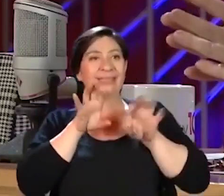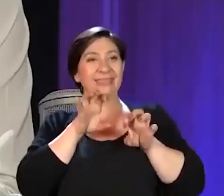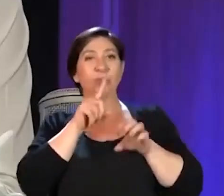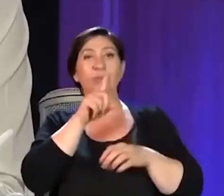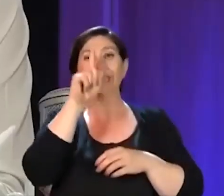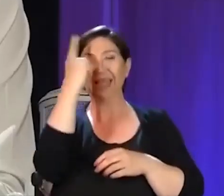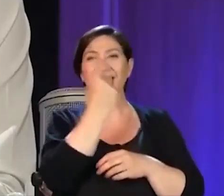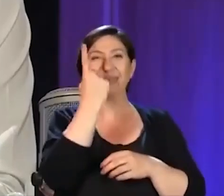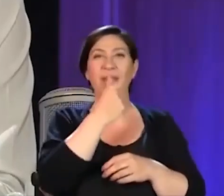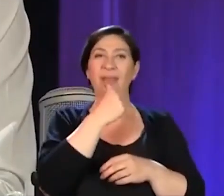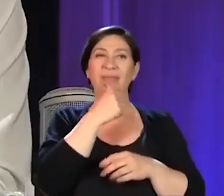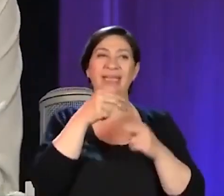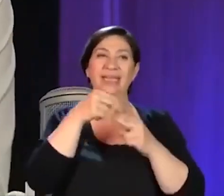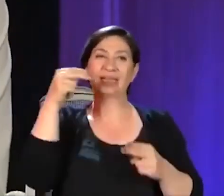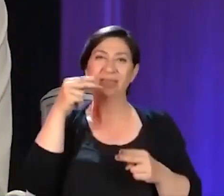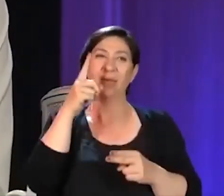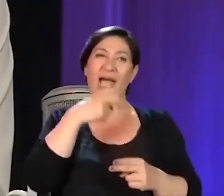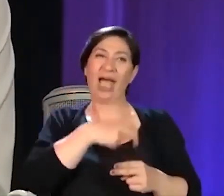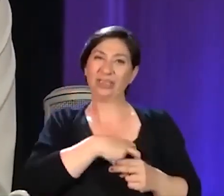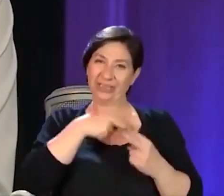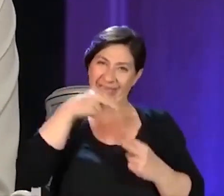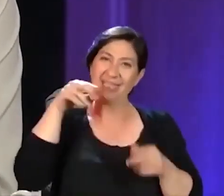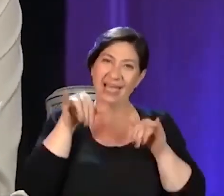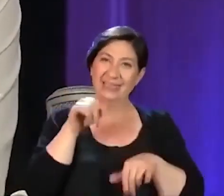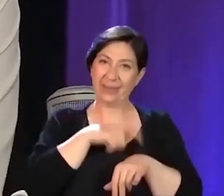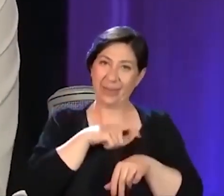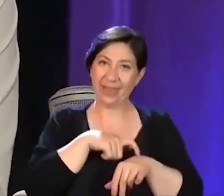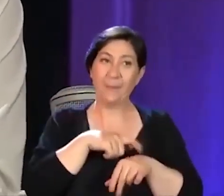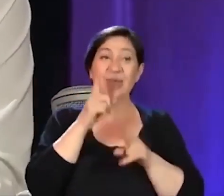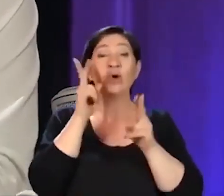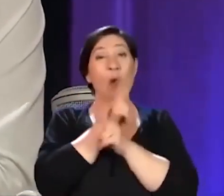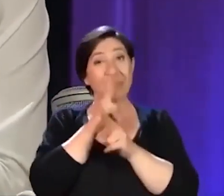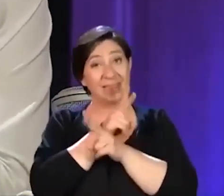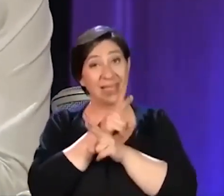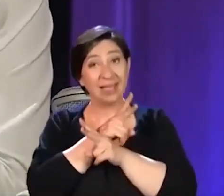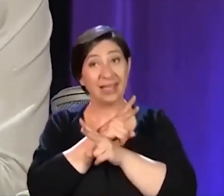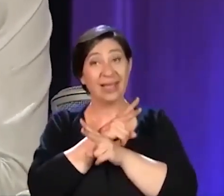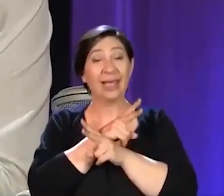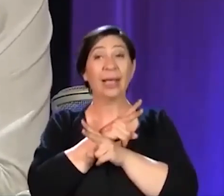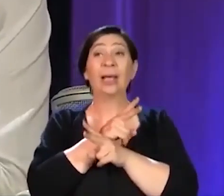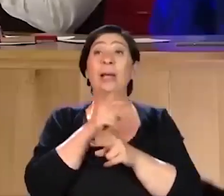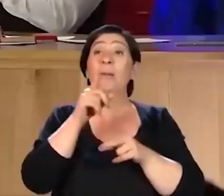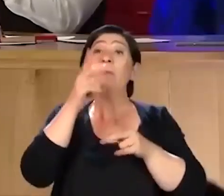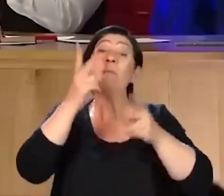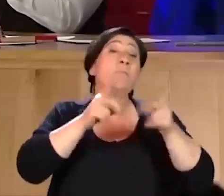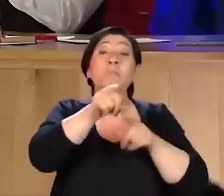yalnız bir adamın hikayesi. Değil mi? Bir aşk hikayesi aynı zamanda. Bir komedi. Yani birileri